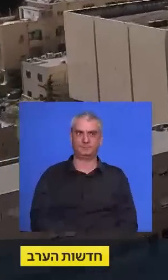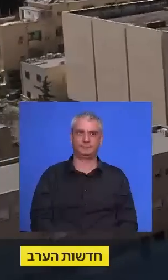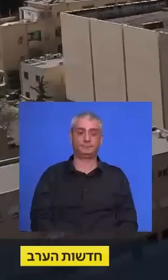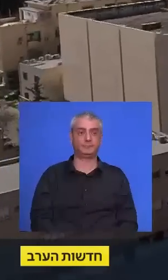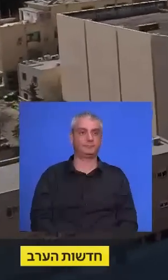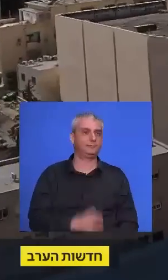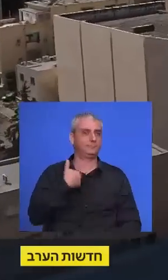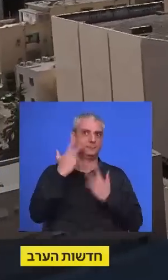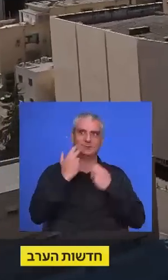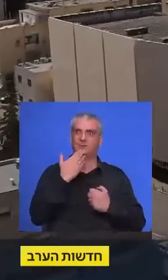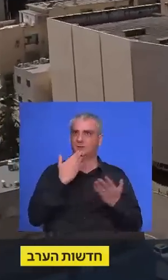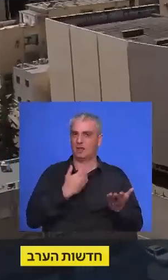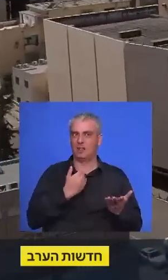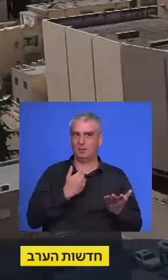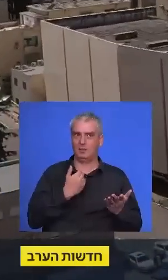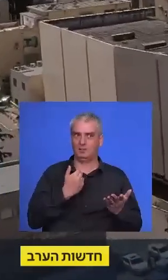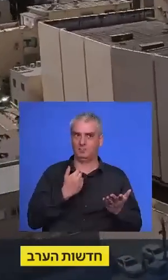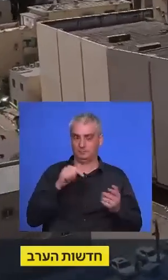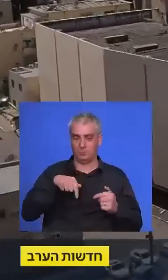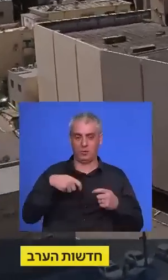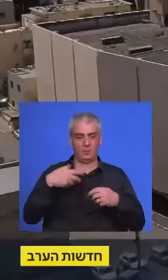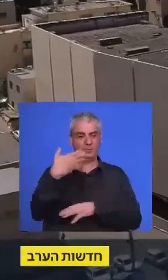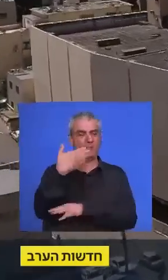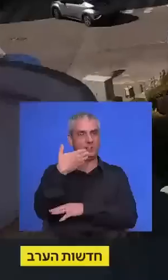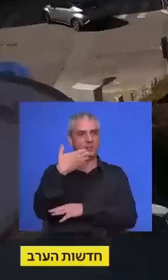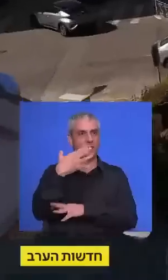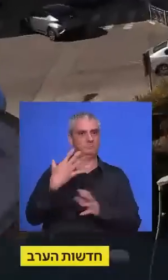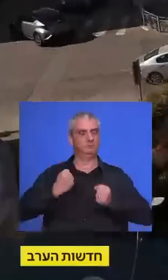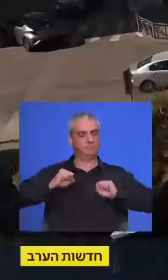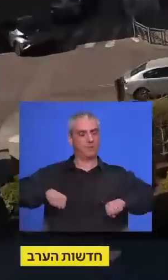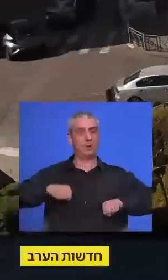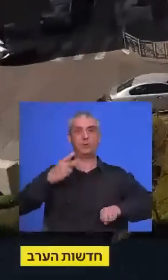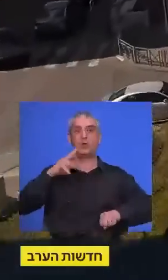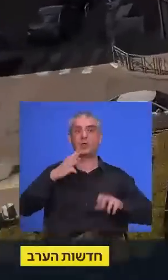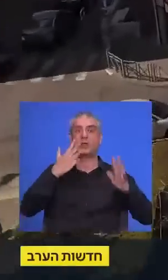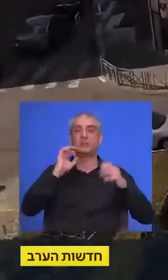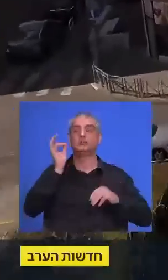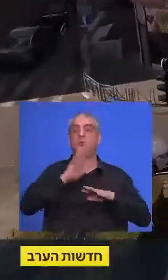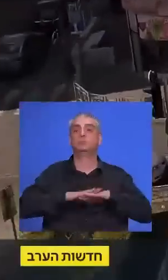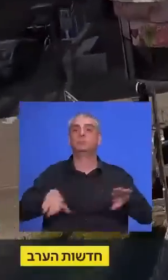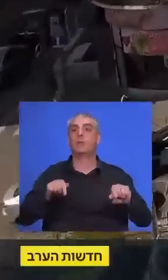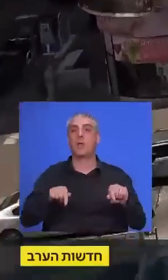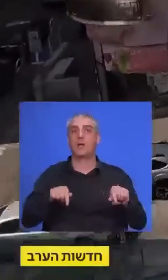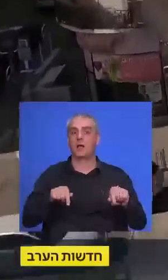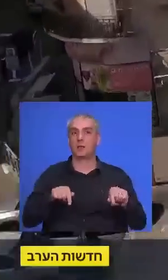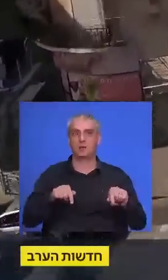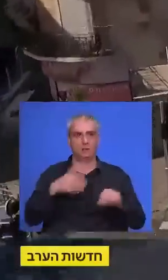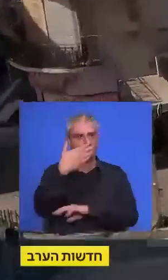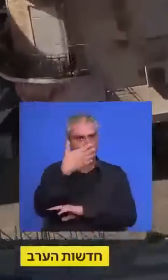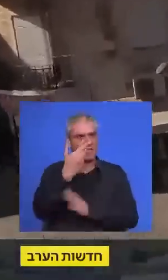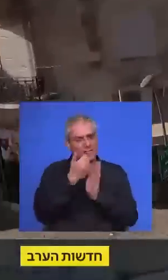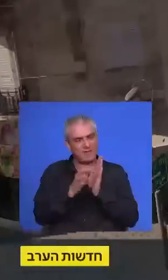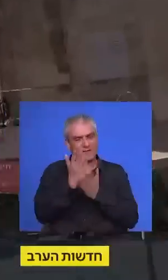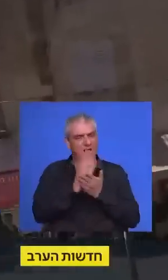כלומר, היינו מצפים שבישראל, פה המדינה מחזיקה בבעלותה למעלה מ-90% מהקרקע, המדינה תוותר על